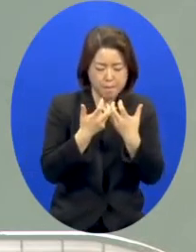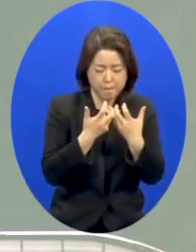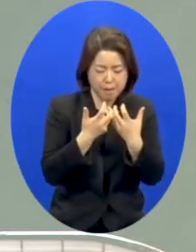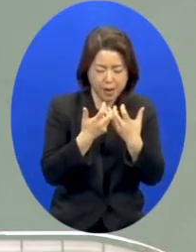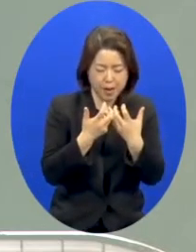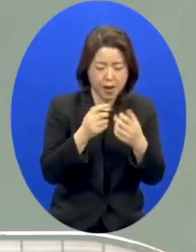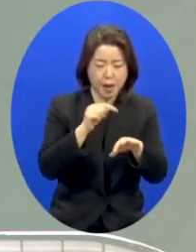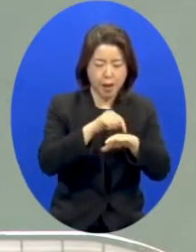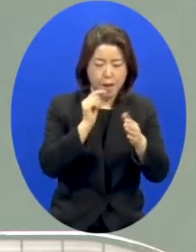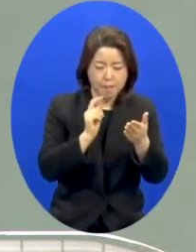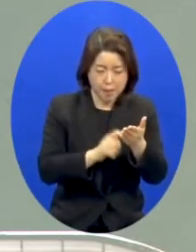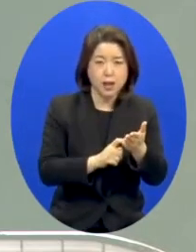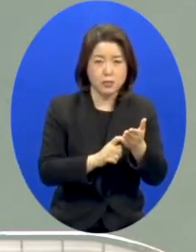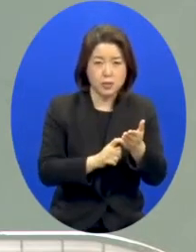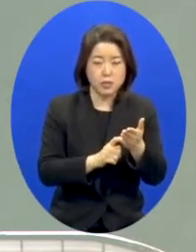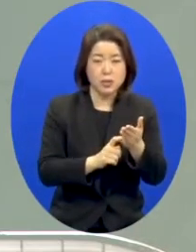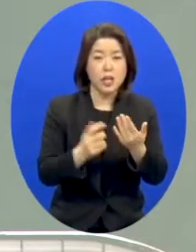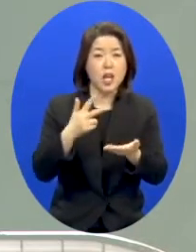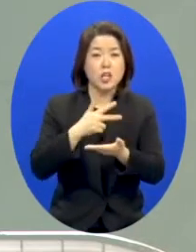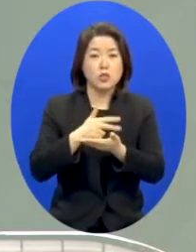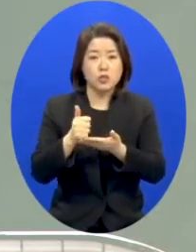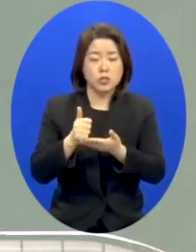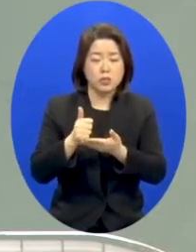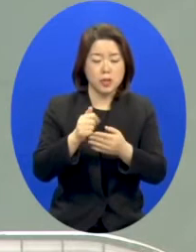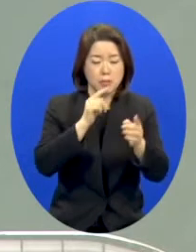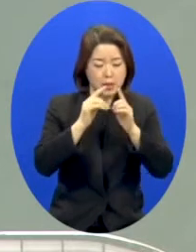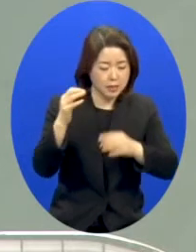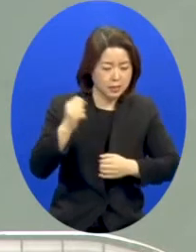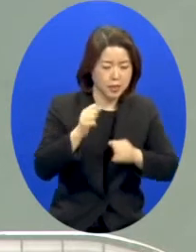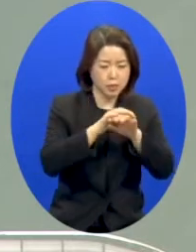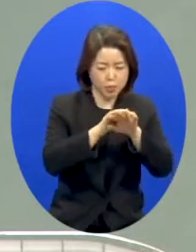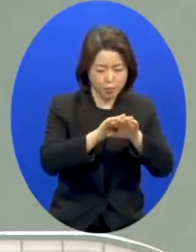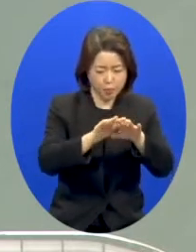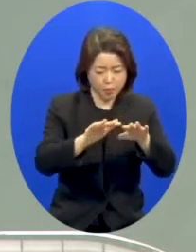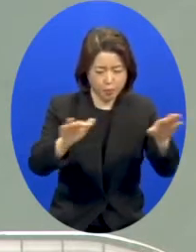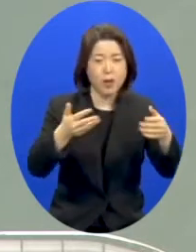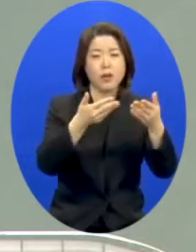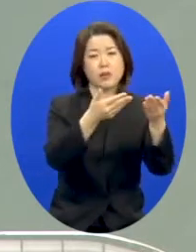목사님의 마음을 주님이 단오 계셨어요